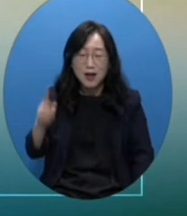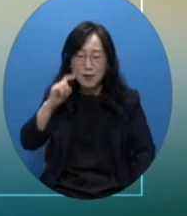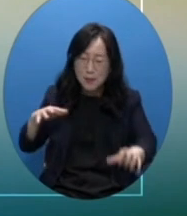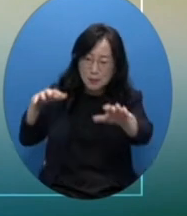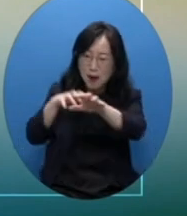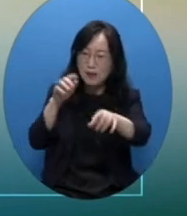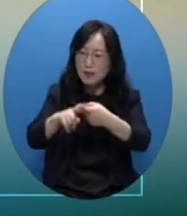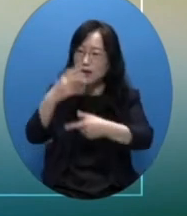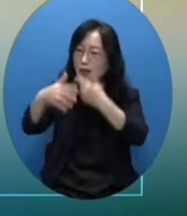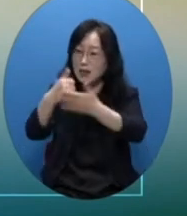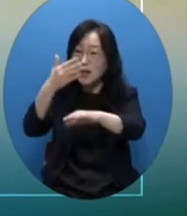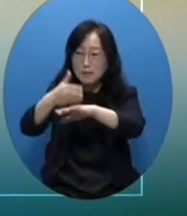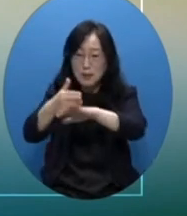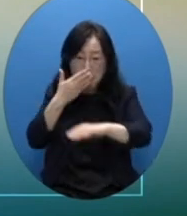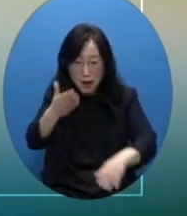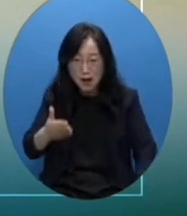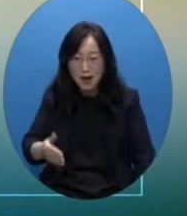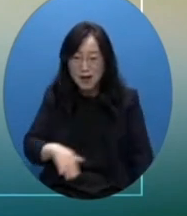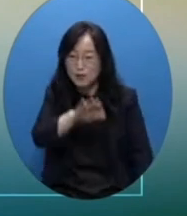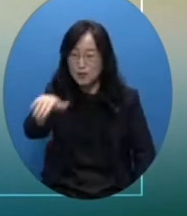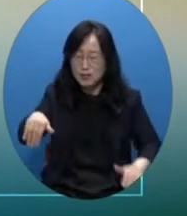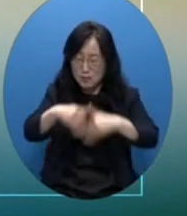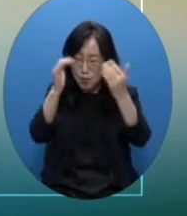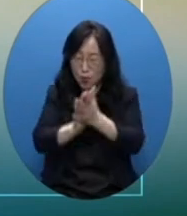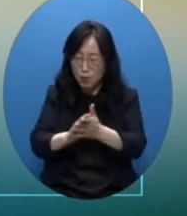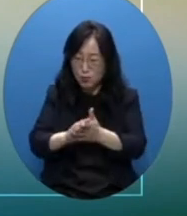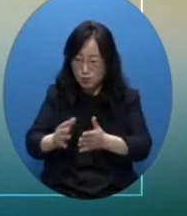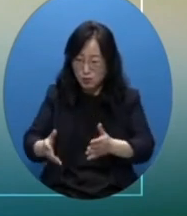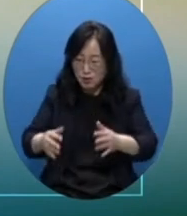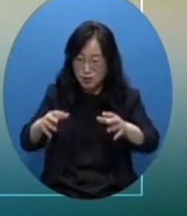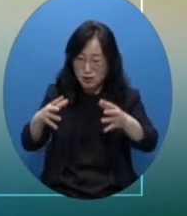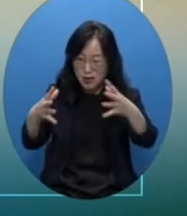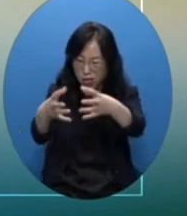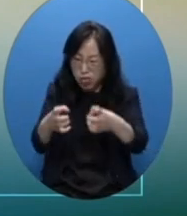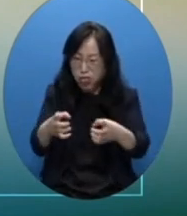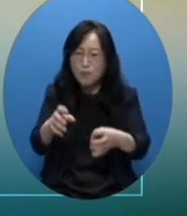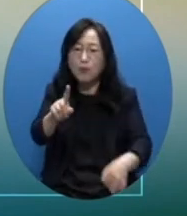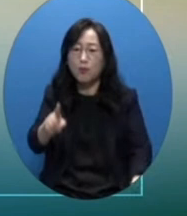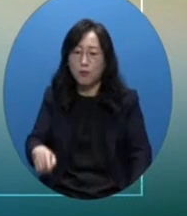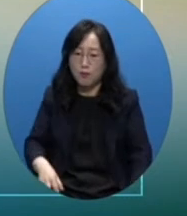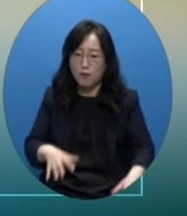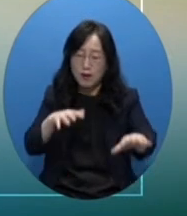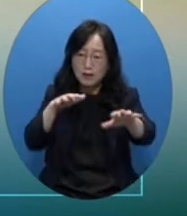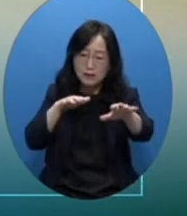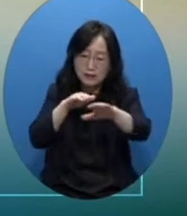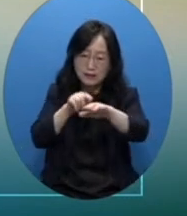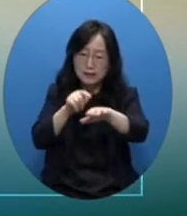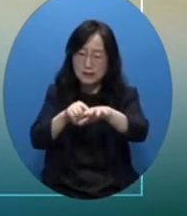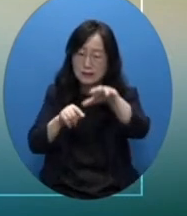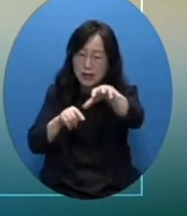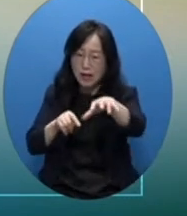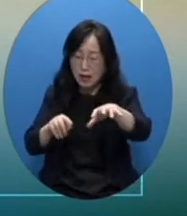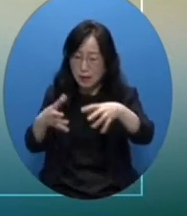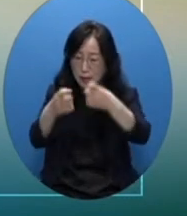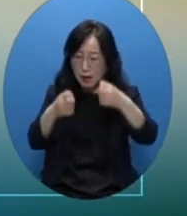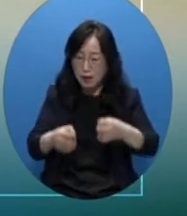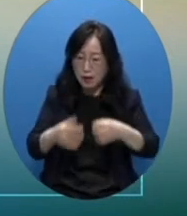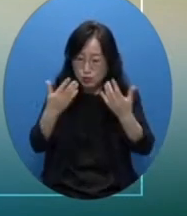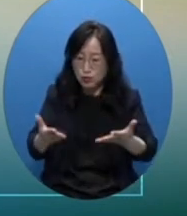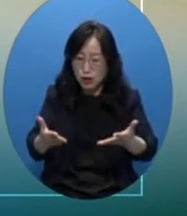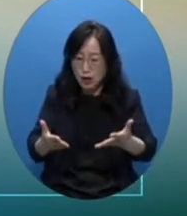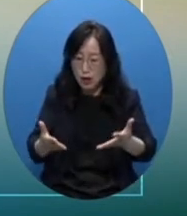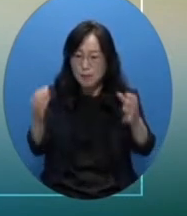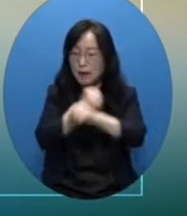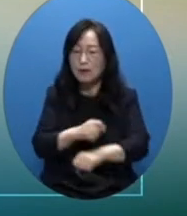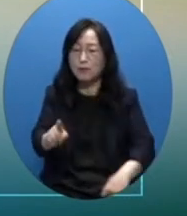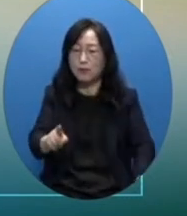대해 하나님께 감사하다니. 우리가 가진 모든 것이 다 쓰레기 더미로 변했어요. 우리 자동차는 부서져 버렸고 휴가도 망쳤고 이제